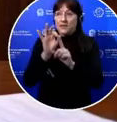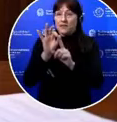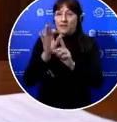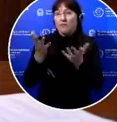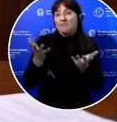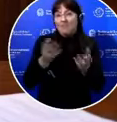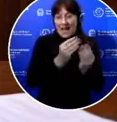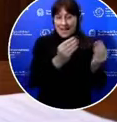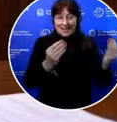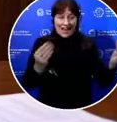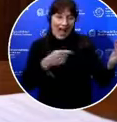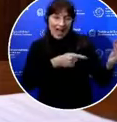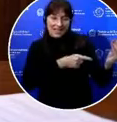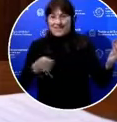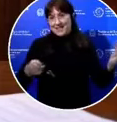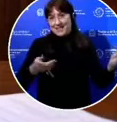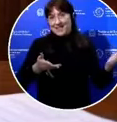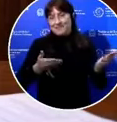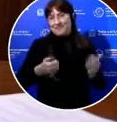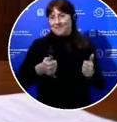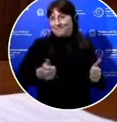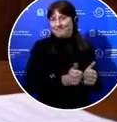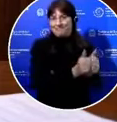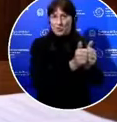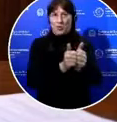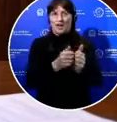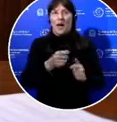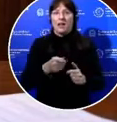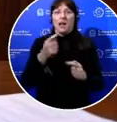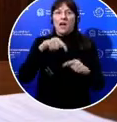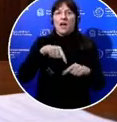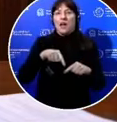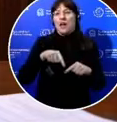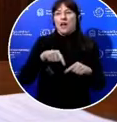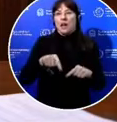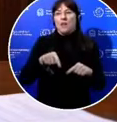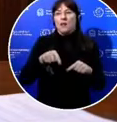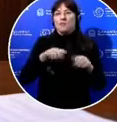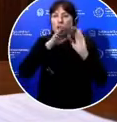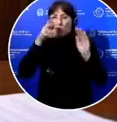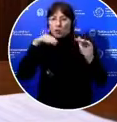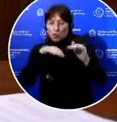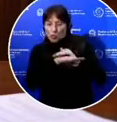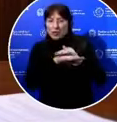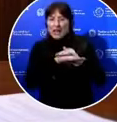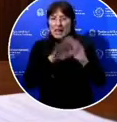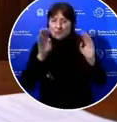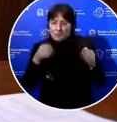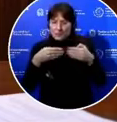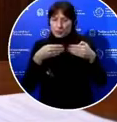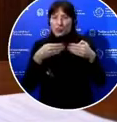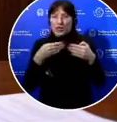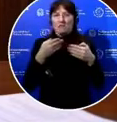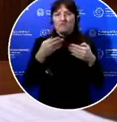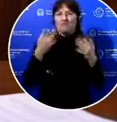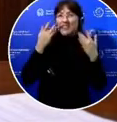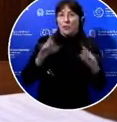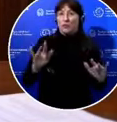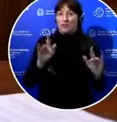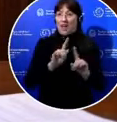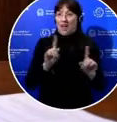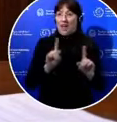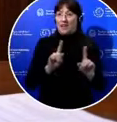i nostri ragazzi e le nostre ragazze. Certamente questi sono tunnel non neutrali, sono tunnel in cui